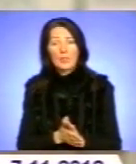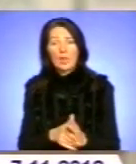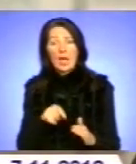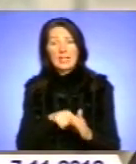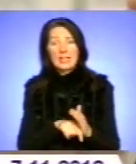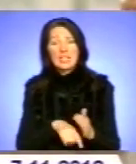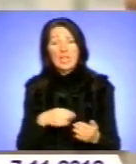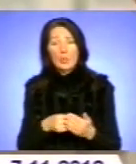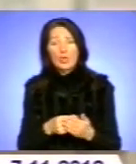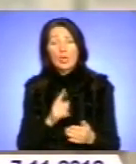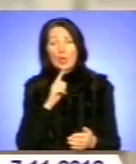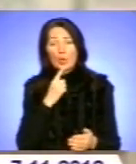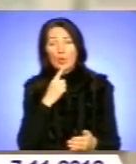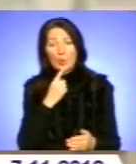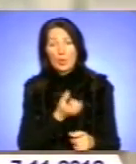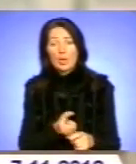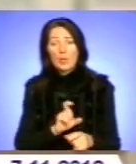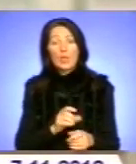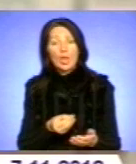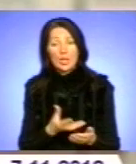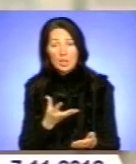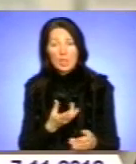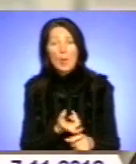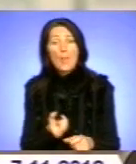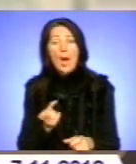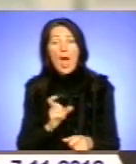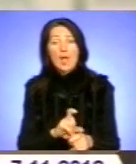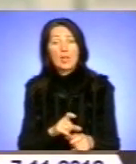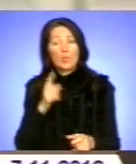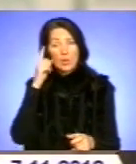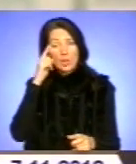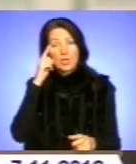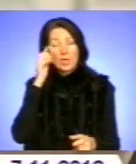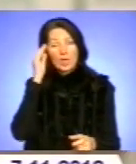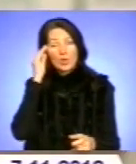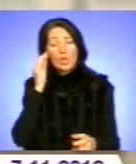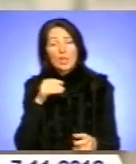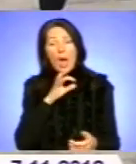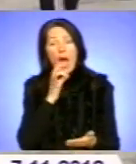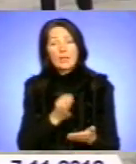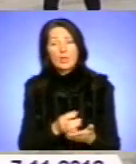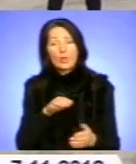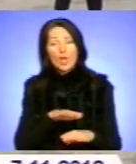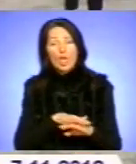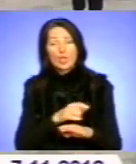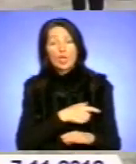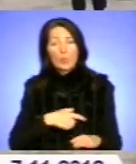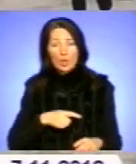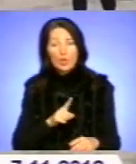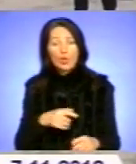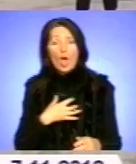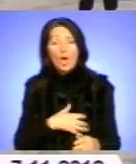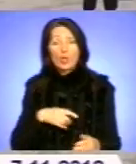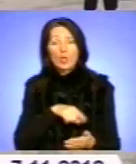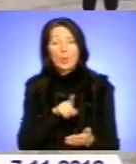значение бюджета трудно переоценить, и поэтому мы рассчитываем на ответственность народных депутатов. Щодо актуального питання